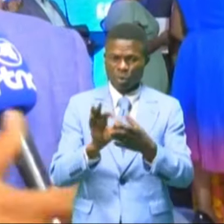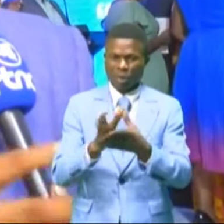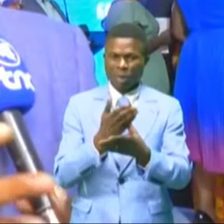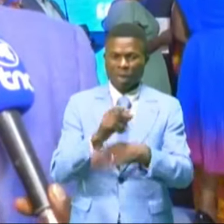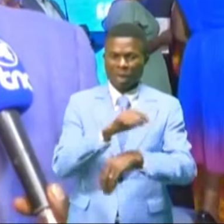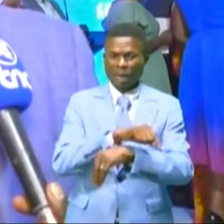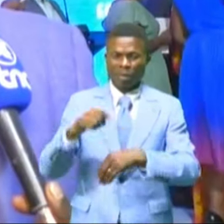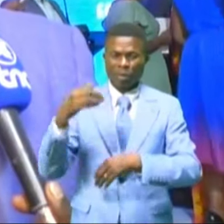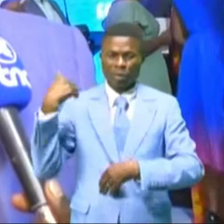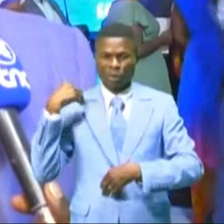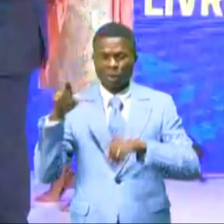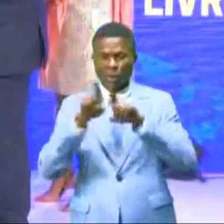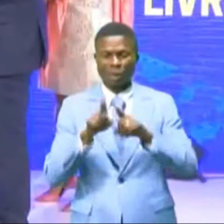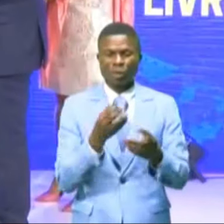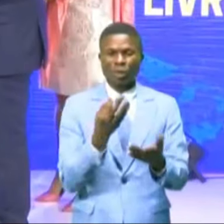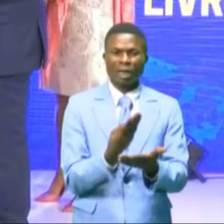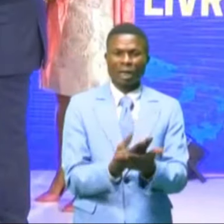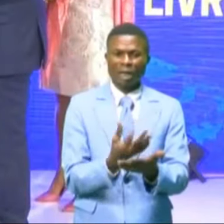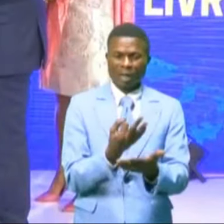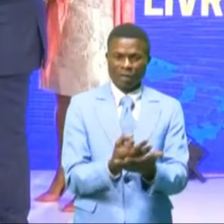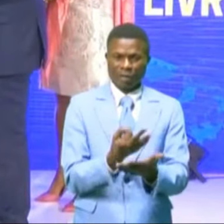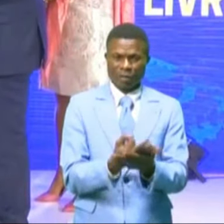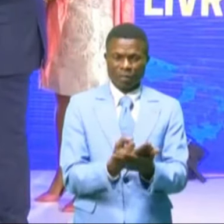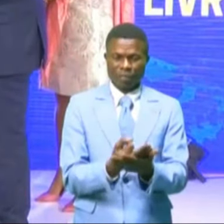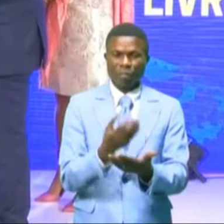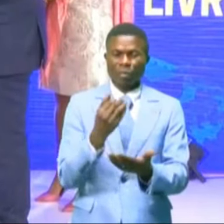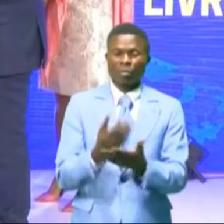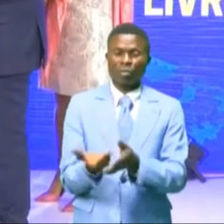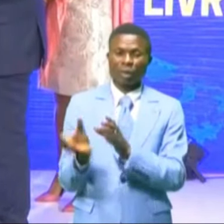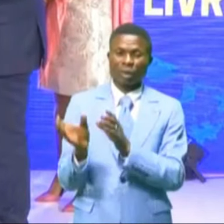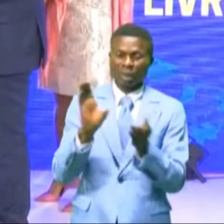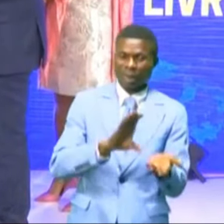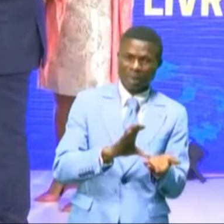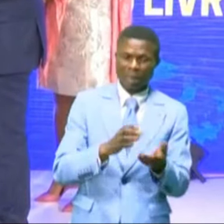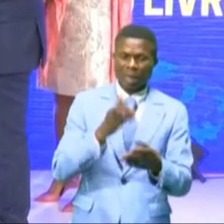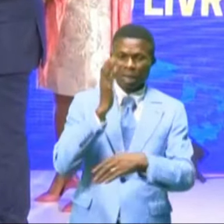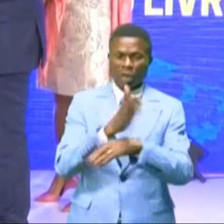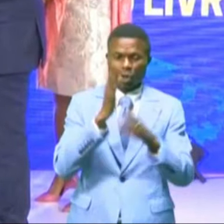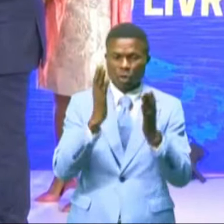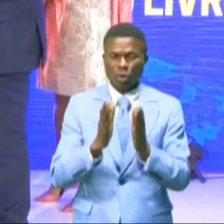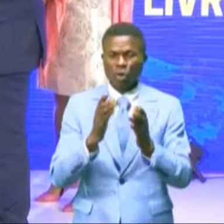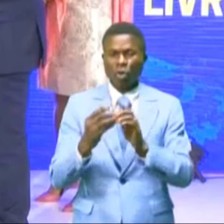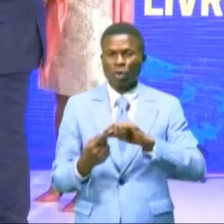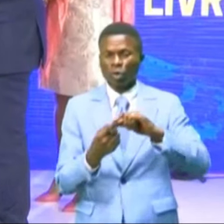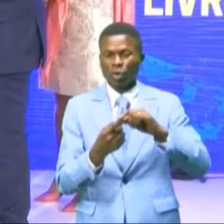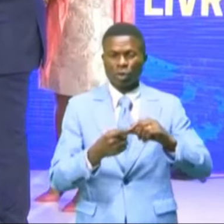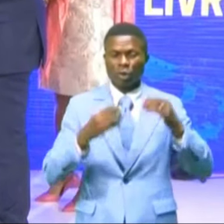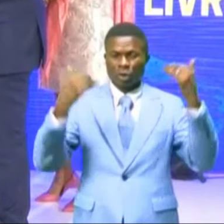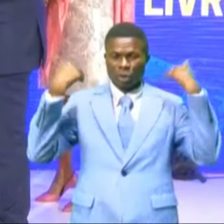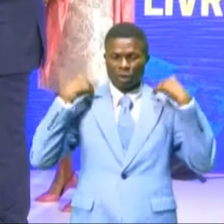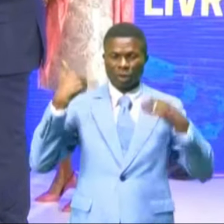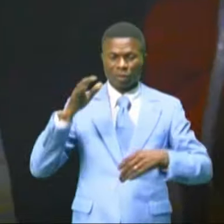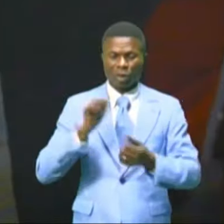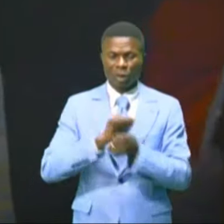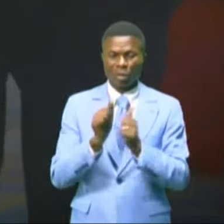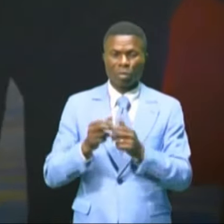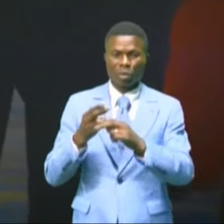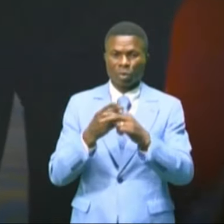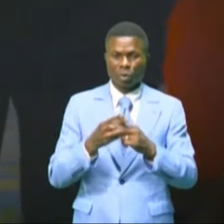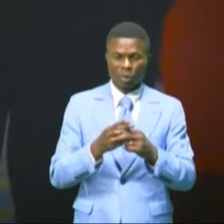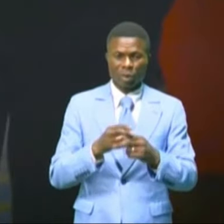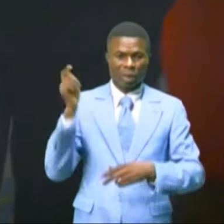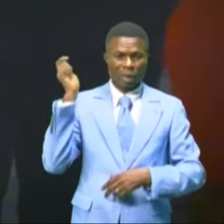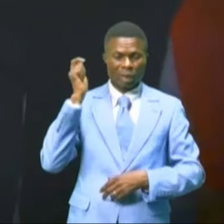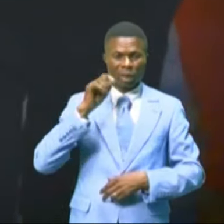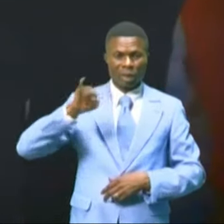l'administration et les finances. Porté sous le fonds Batissimo par le conseiller spécial du chef de l'État en matière de sécurité, le